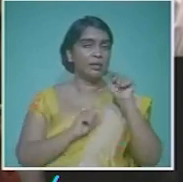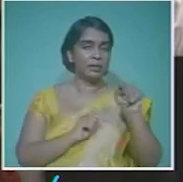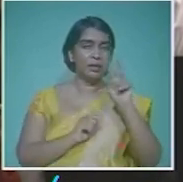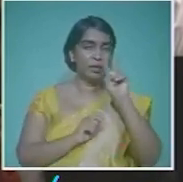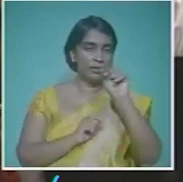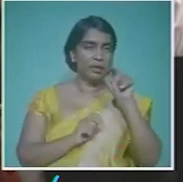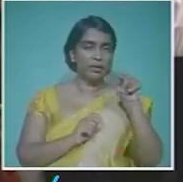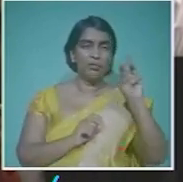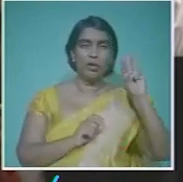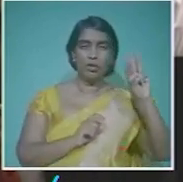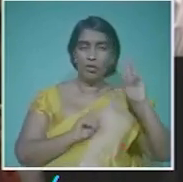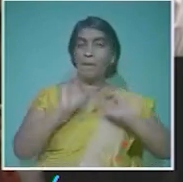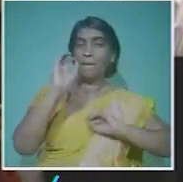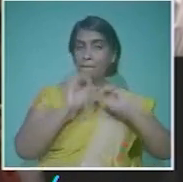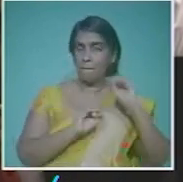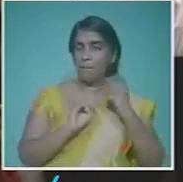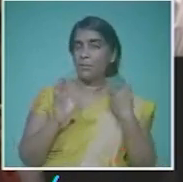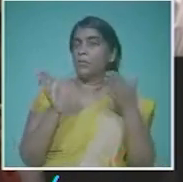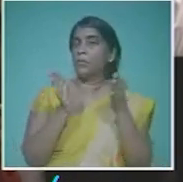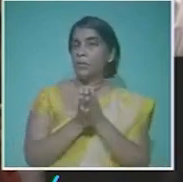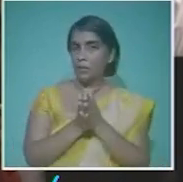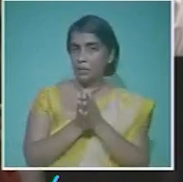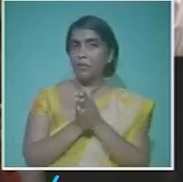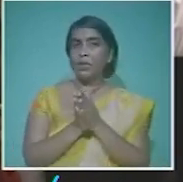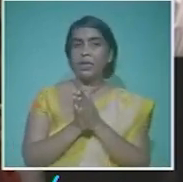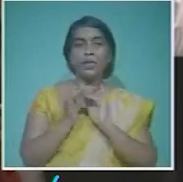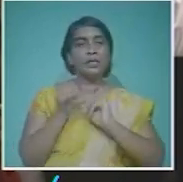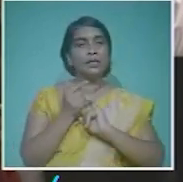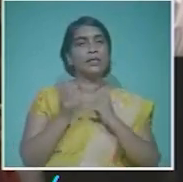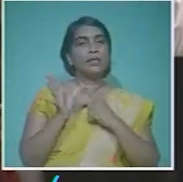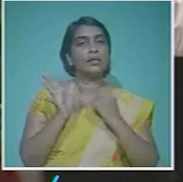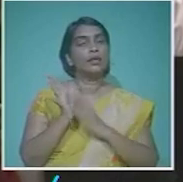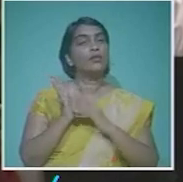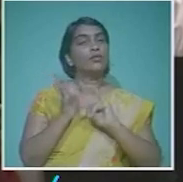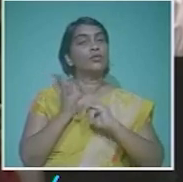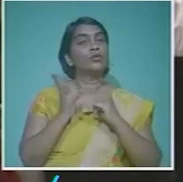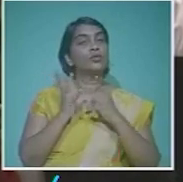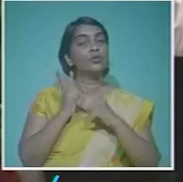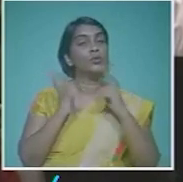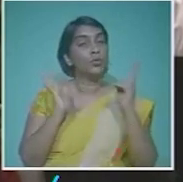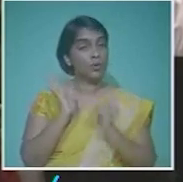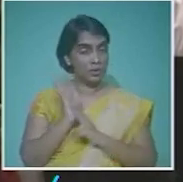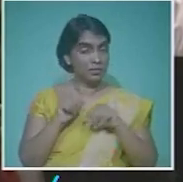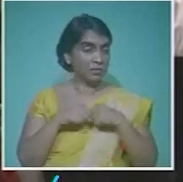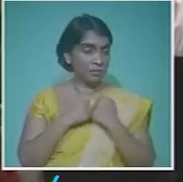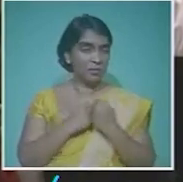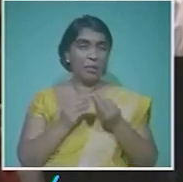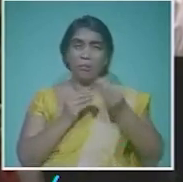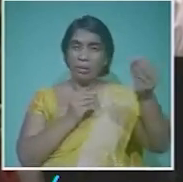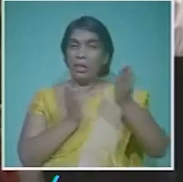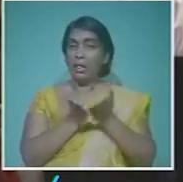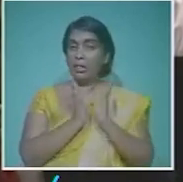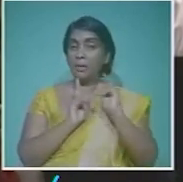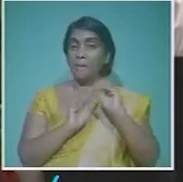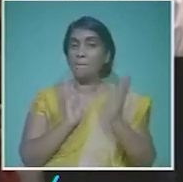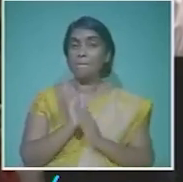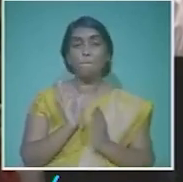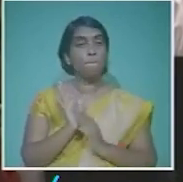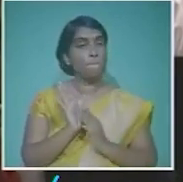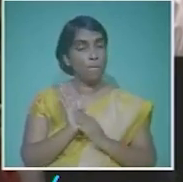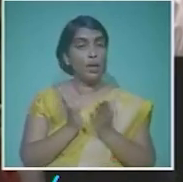20.3ක් නියෝජනය කරන්න ගරු සභාපතිතුමනි සැම්සන් සමාගම අසල්ලස් ඉන්දියාව අද අගමැති